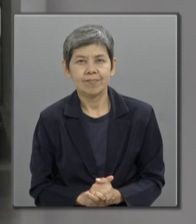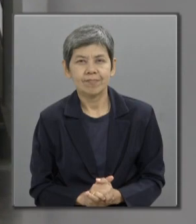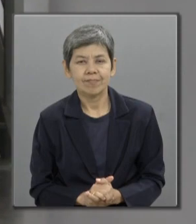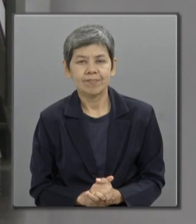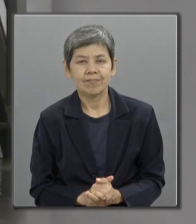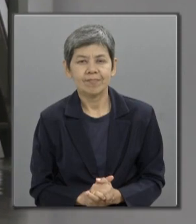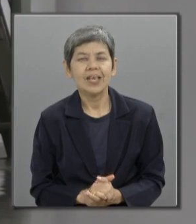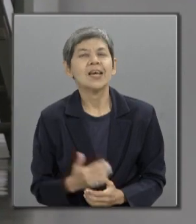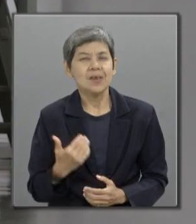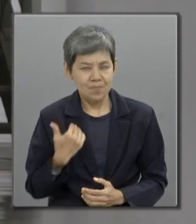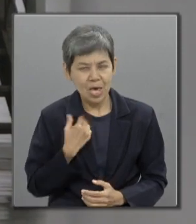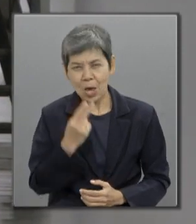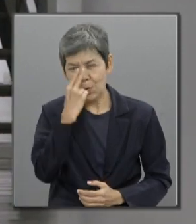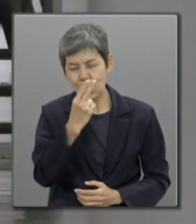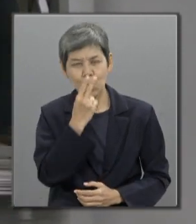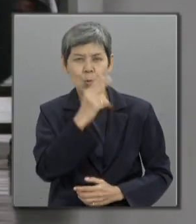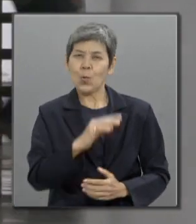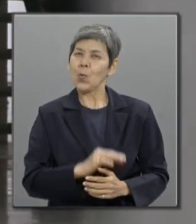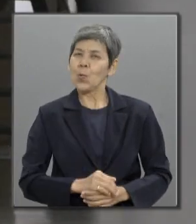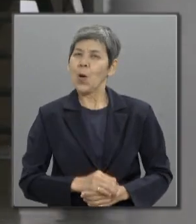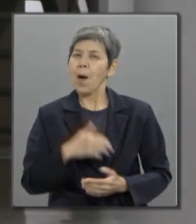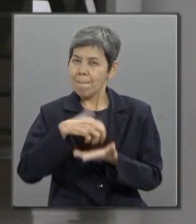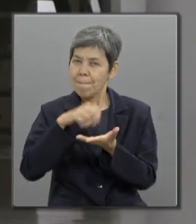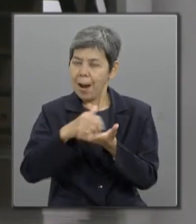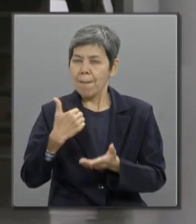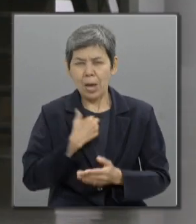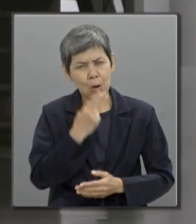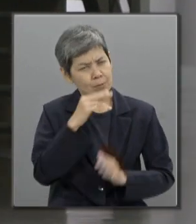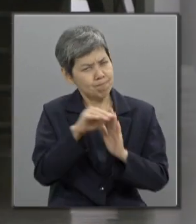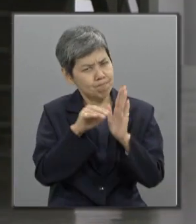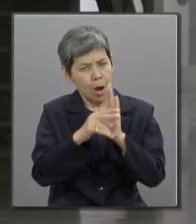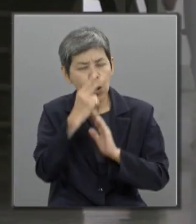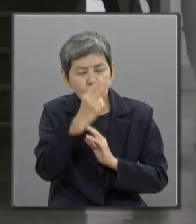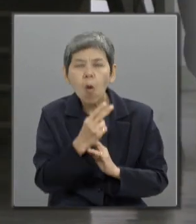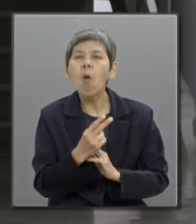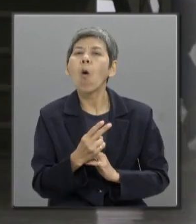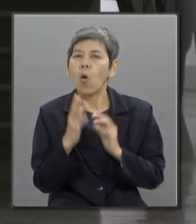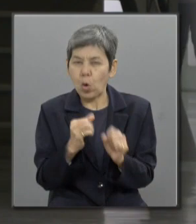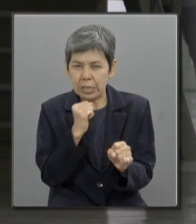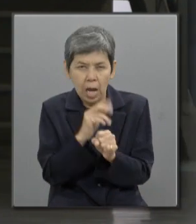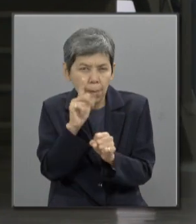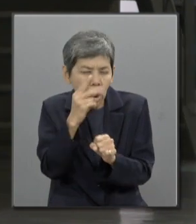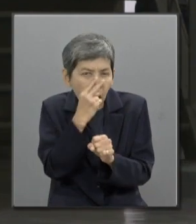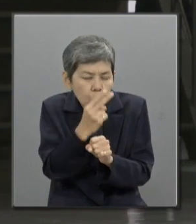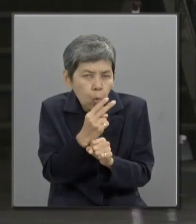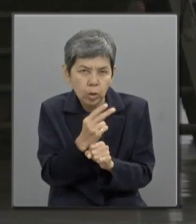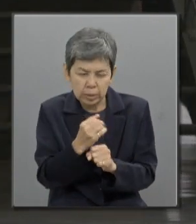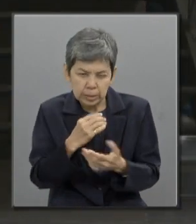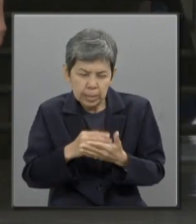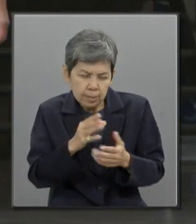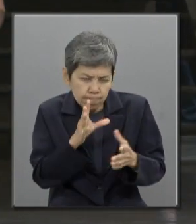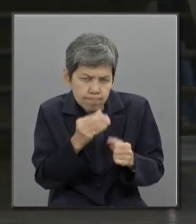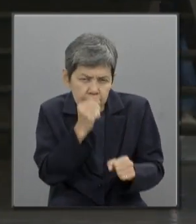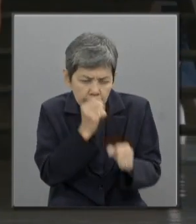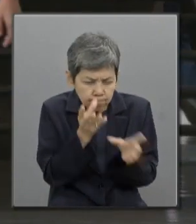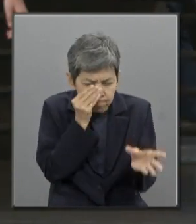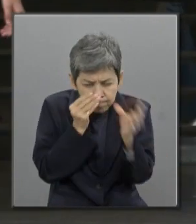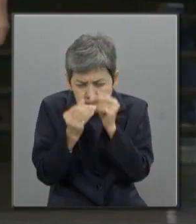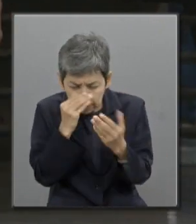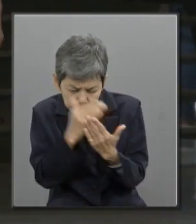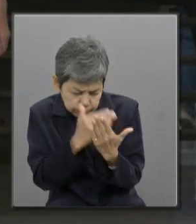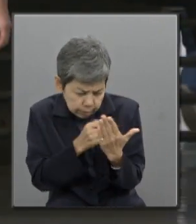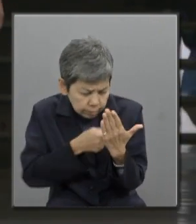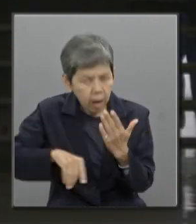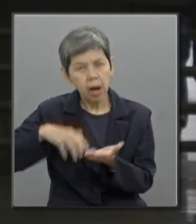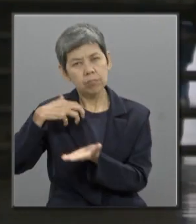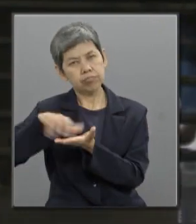แฟนข่าวหลายคนรับชมแล้วให้ความเห็นว่าเป็นรายการที่ทำให้เห็นมุมมองของคนข่าวที่ต้องศึกษาประเด็นข่าวอย่างลึกซึ้งก่อนน